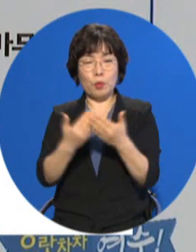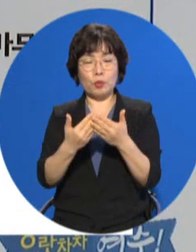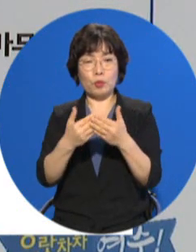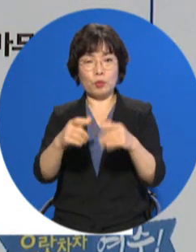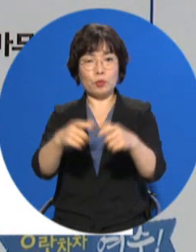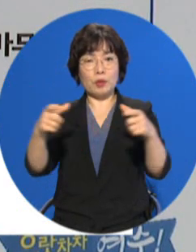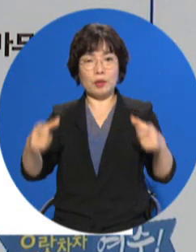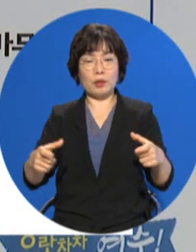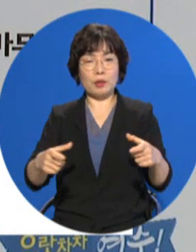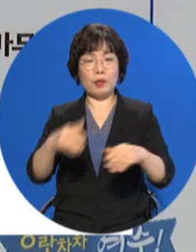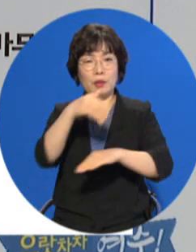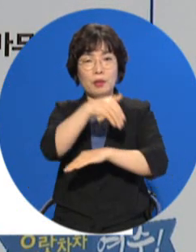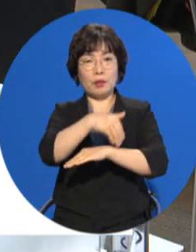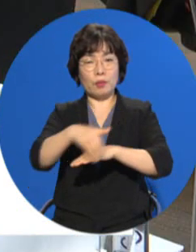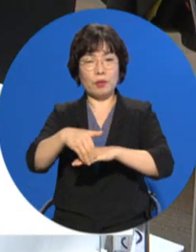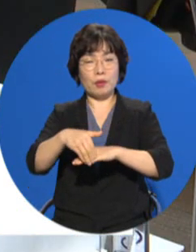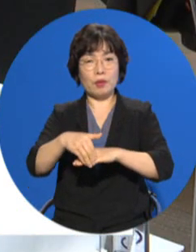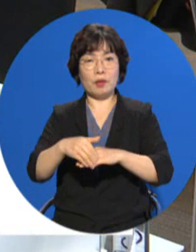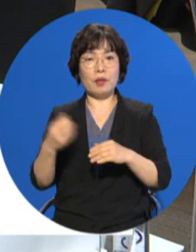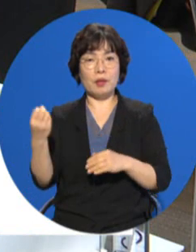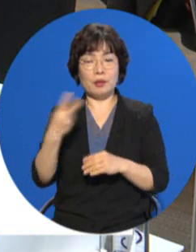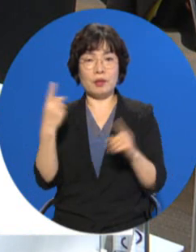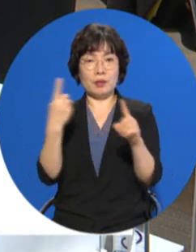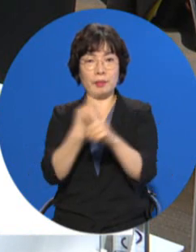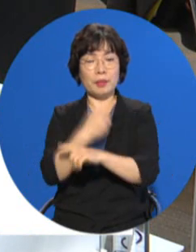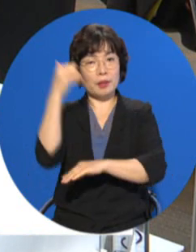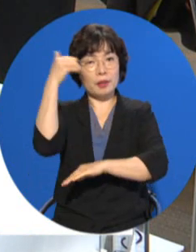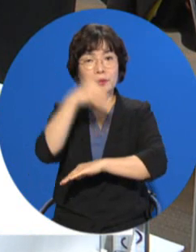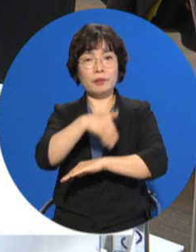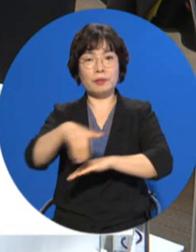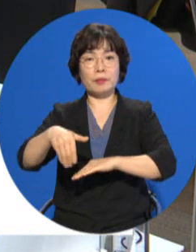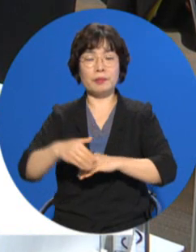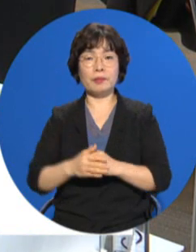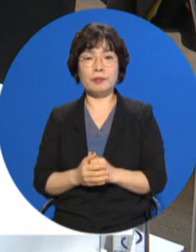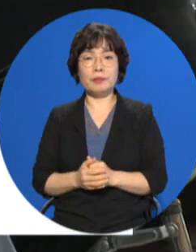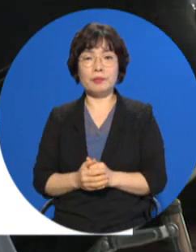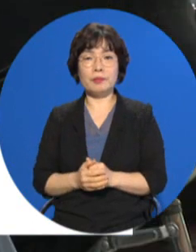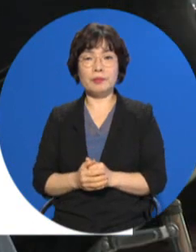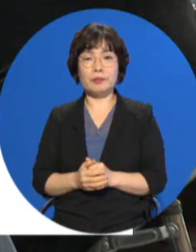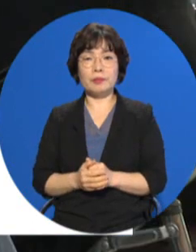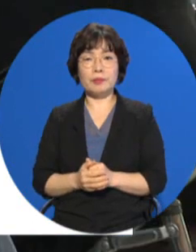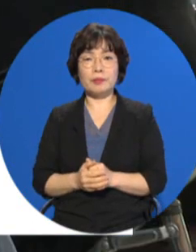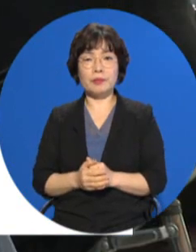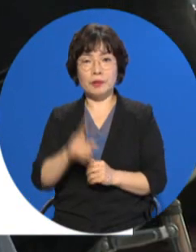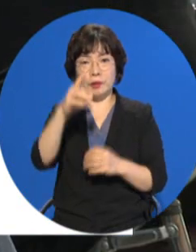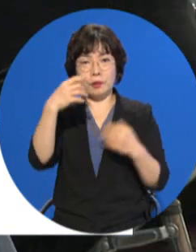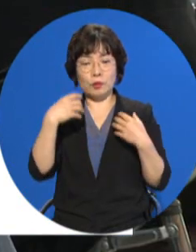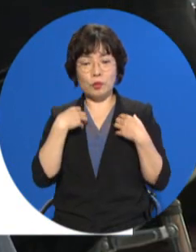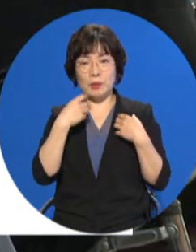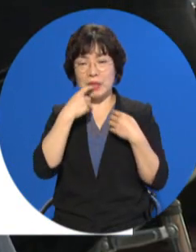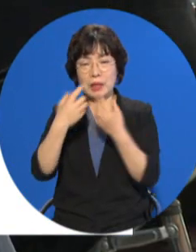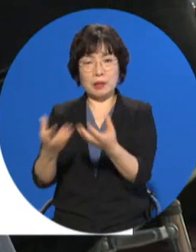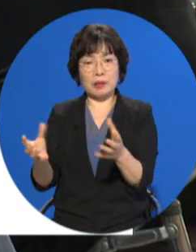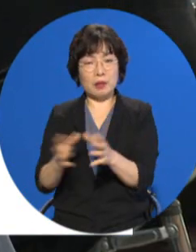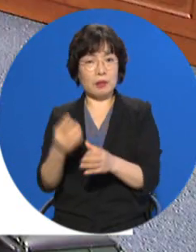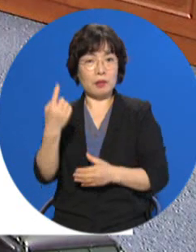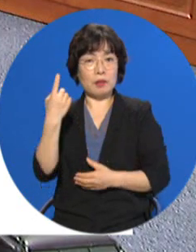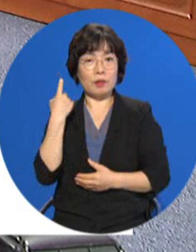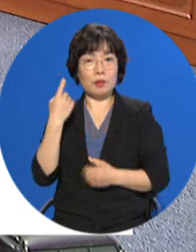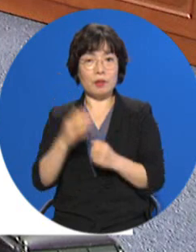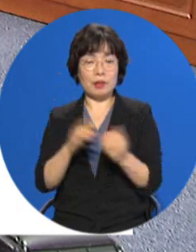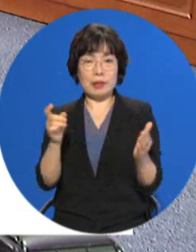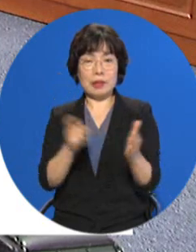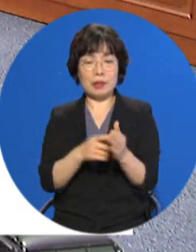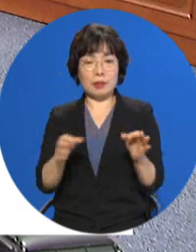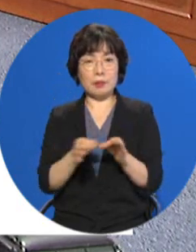확대될 경우에는 기존 계획의 재검토가 불가피하다고 밝혔습니다. 한편 정부와 더불어민주당은 어제